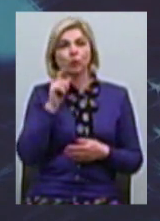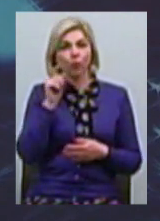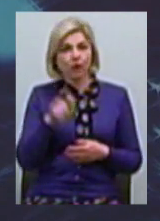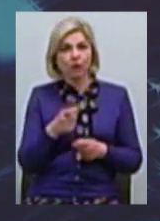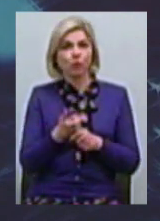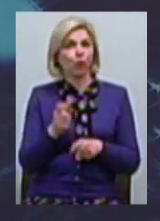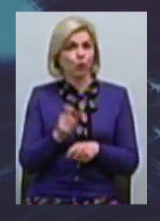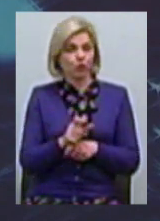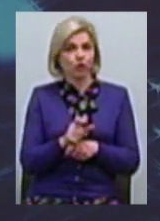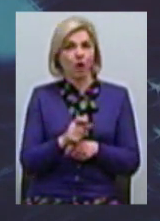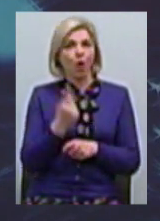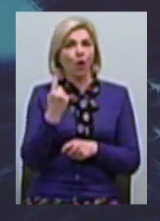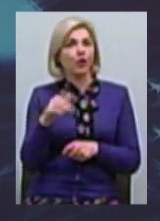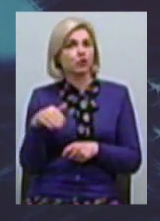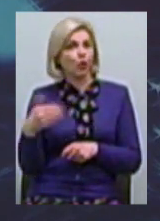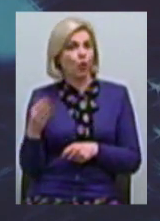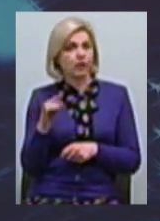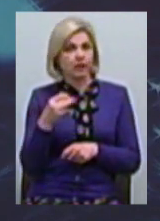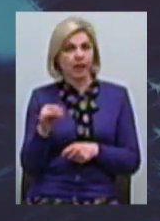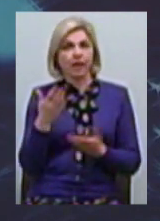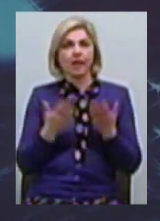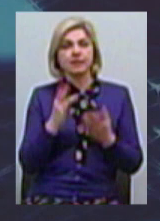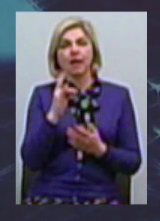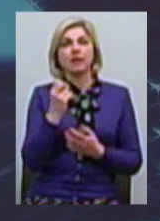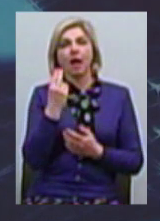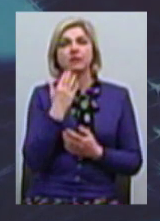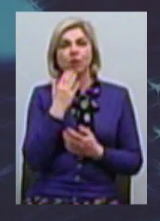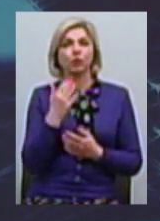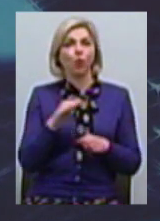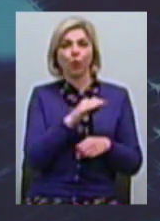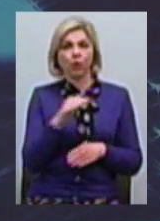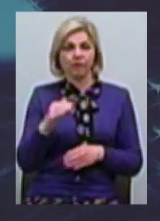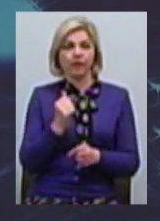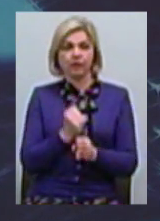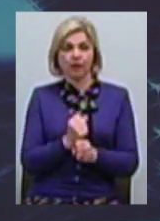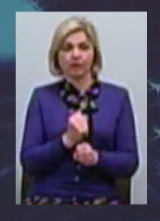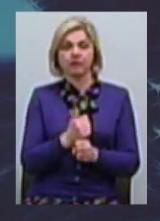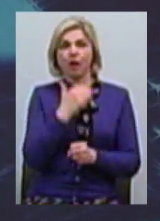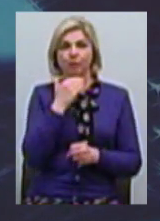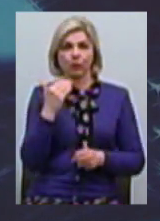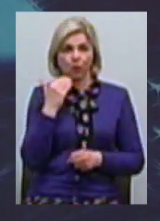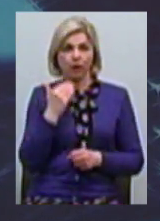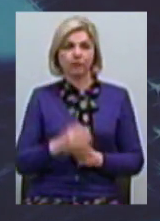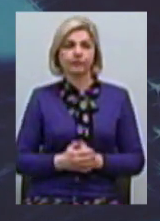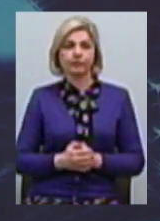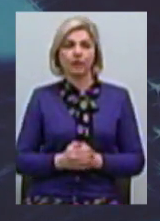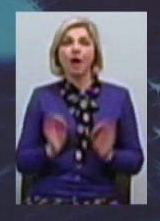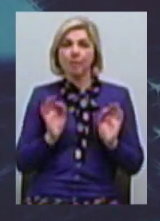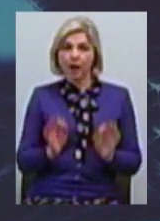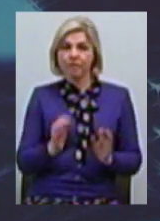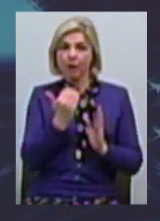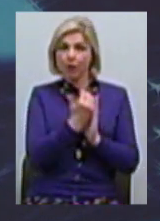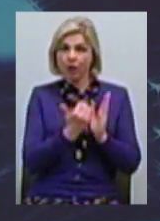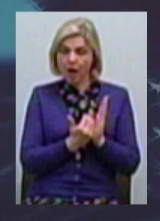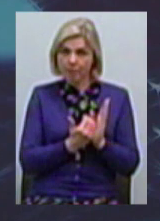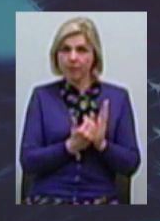очень разносторонний. То есть если на национальном уровне уже делается много правильных программ,